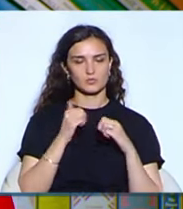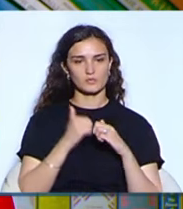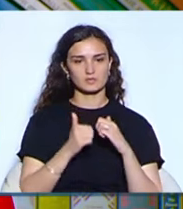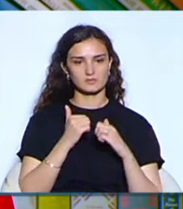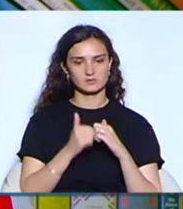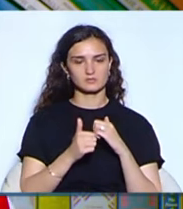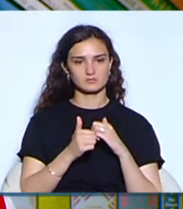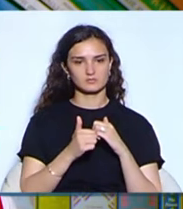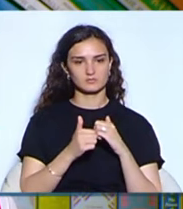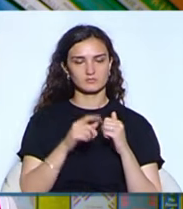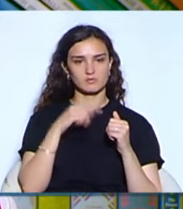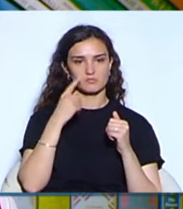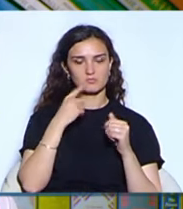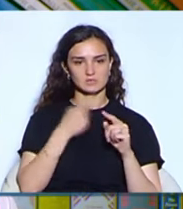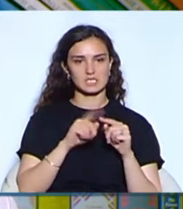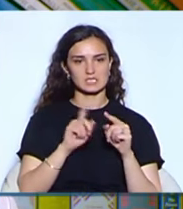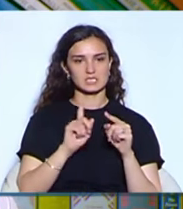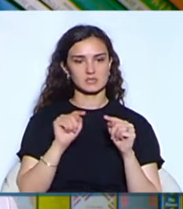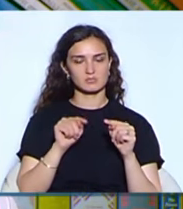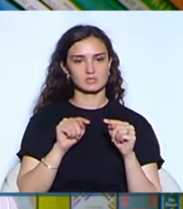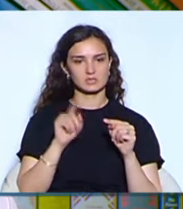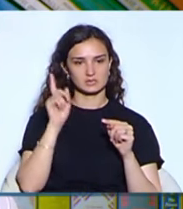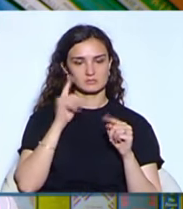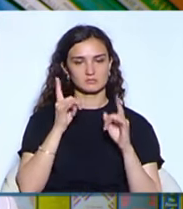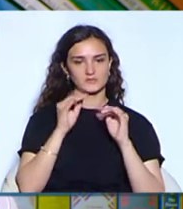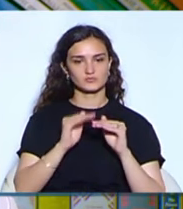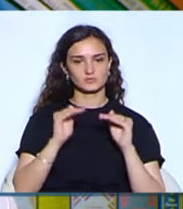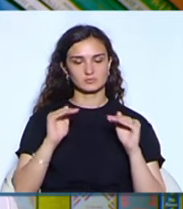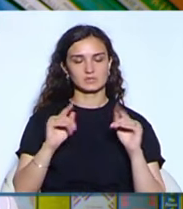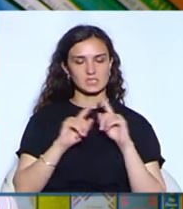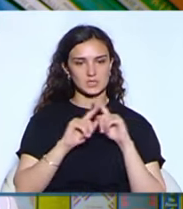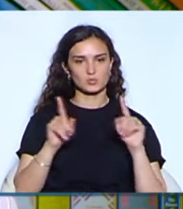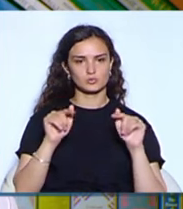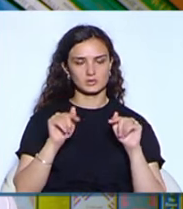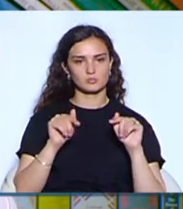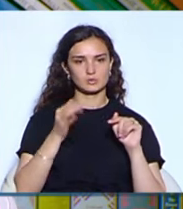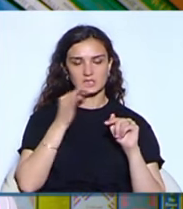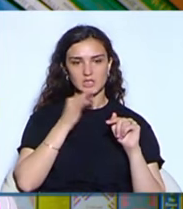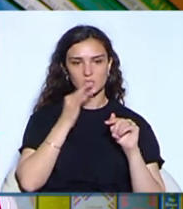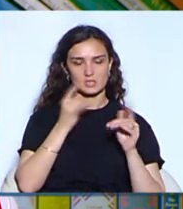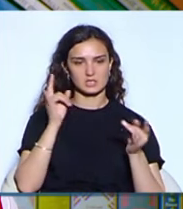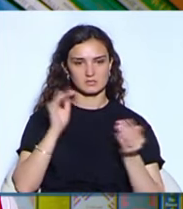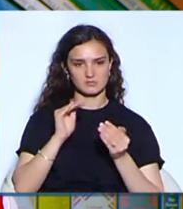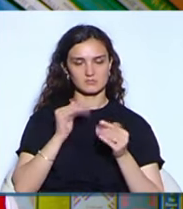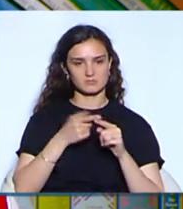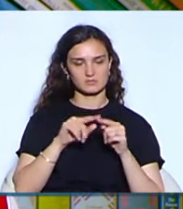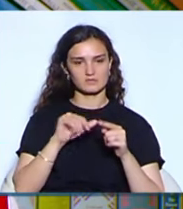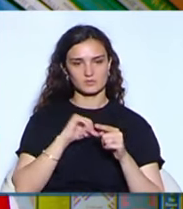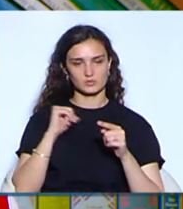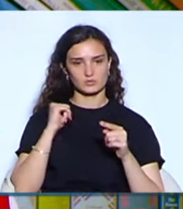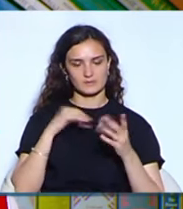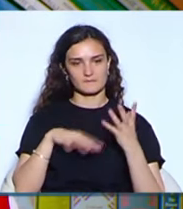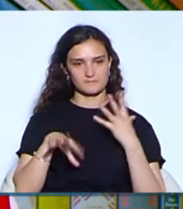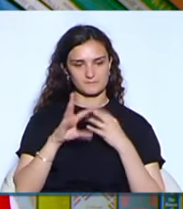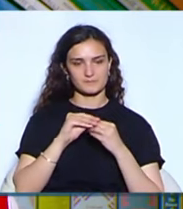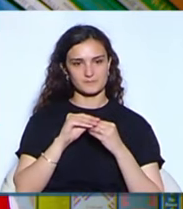ყოველთვის ვამბობთ ასეთ რამეს, რომ იცით, ბავშვები განსაკუთრებით ადრეულ ასაკში აბსოლუტურად თვითონ